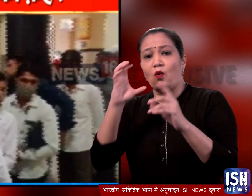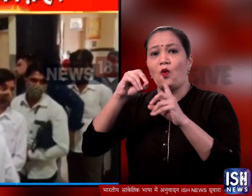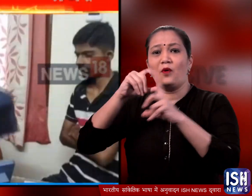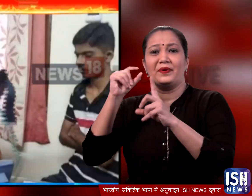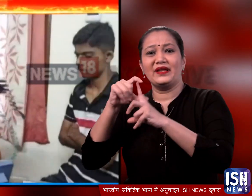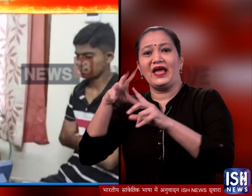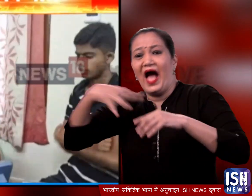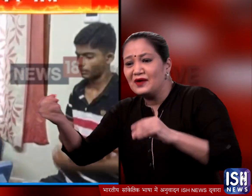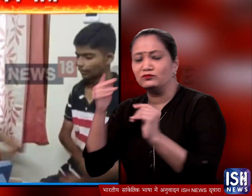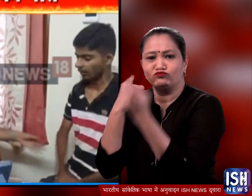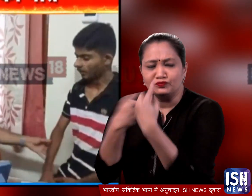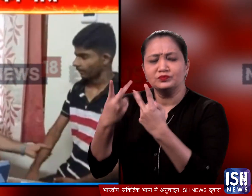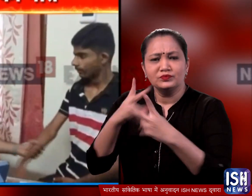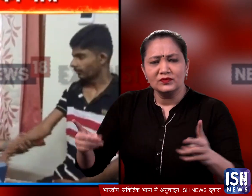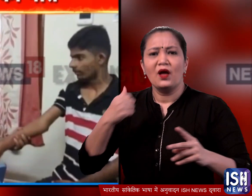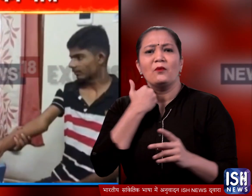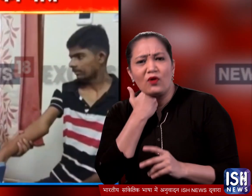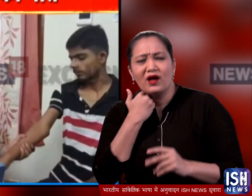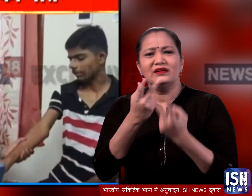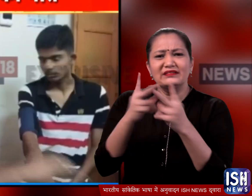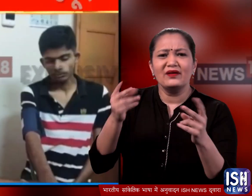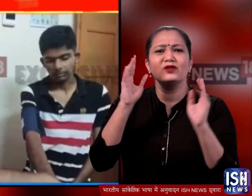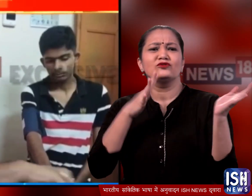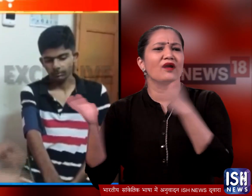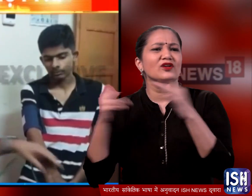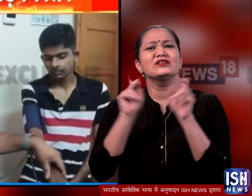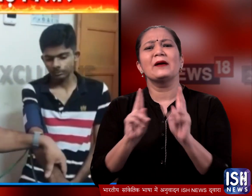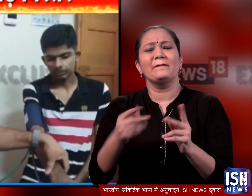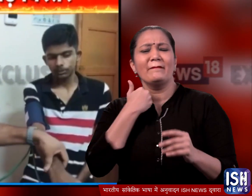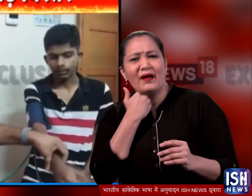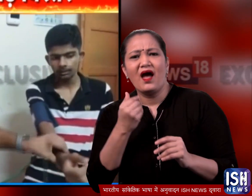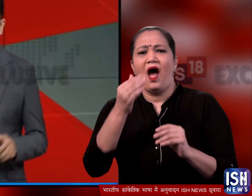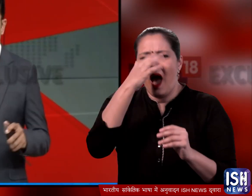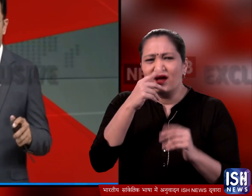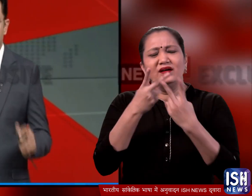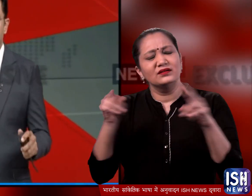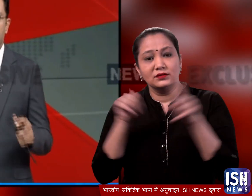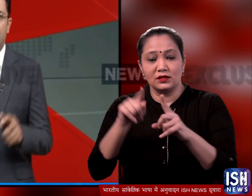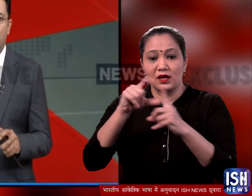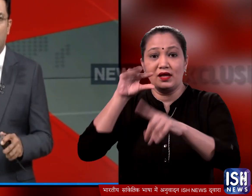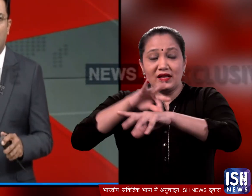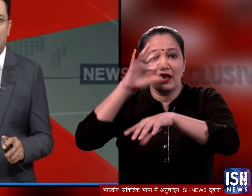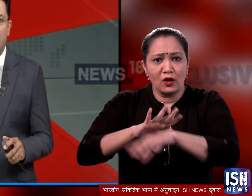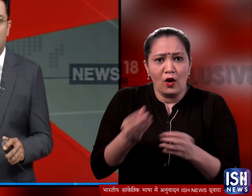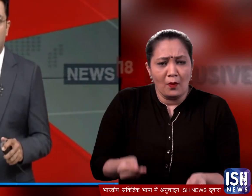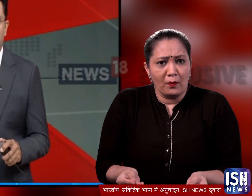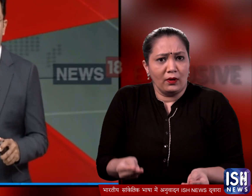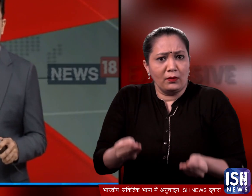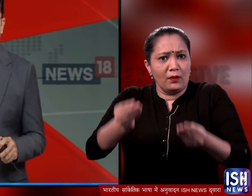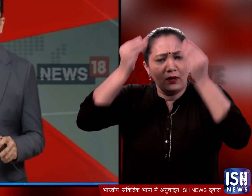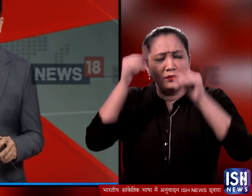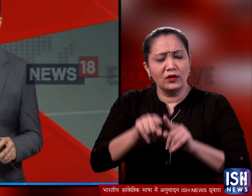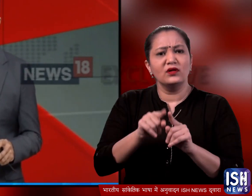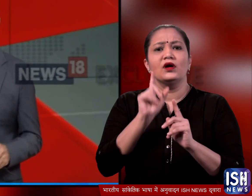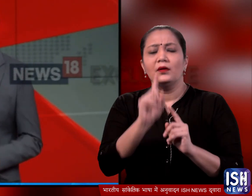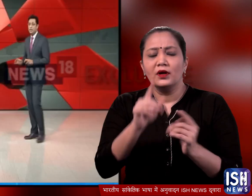ओपीडी में नजर आई। ज्यादातर मरीजों में शुरुआत में बुखार और दूसरी मौसमी बीमारियों के लक्षण मिले। लेकिन डेंगू या डेंगू के लगातार बढ़ रहे